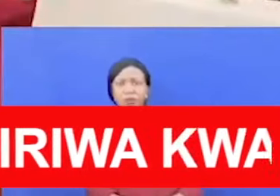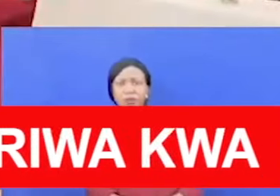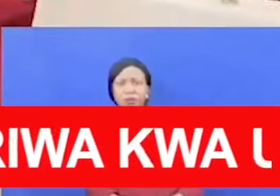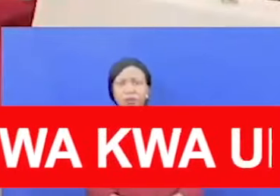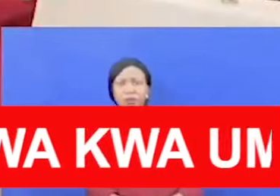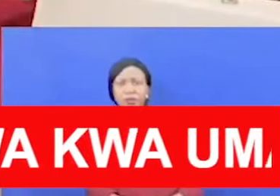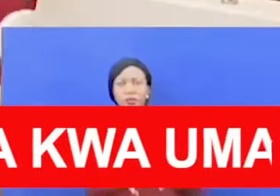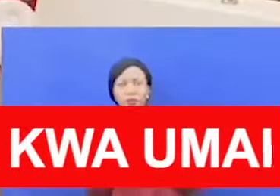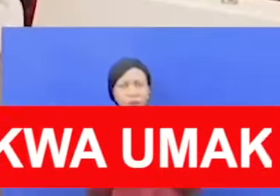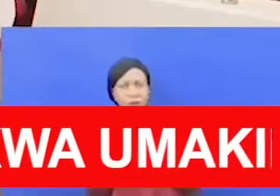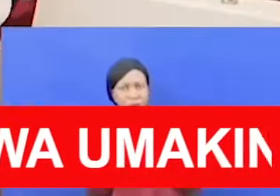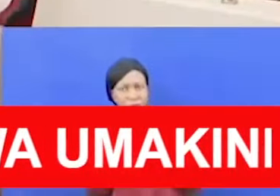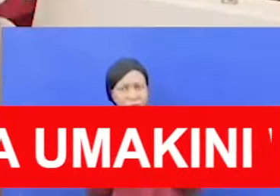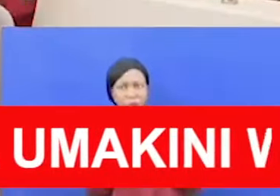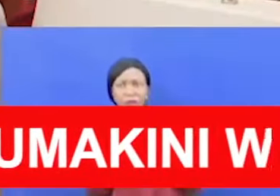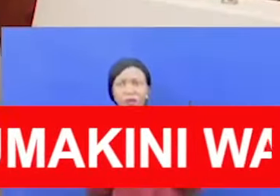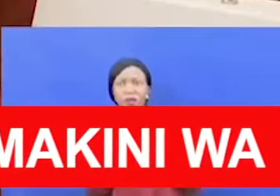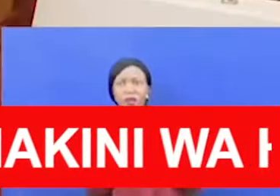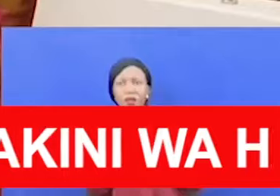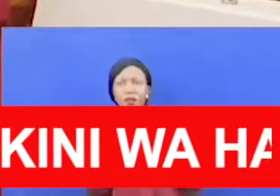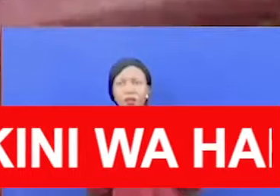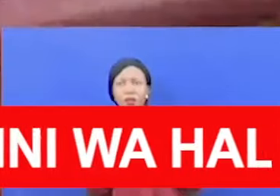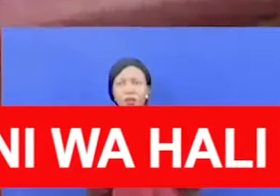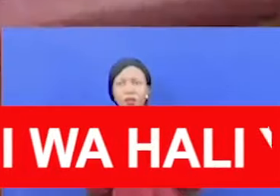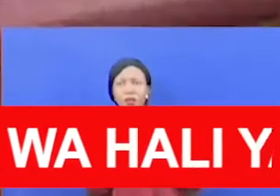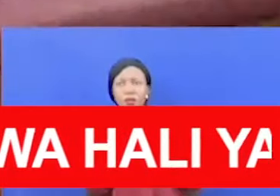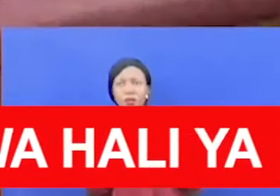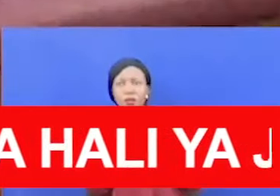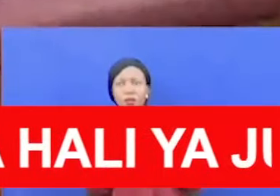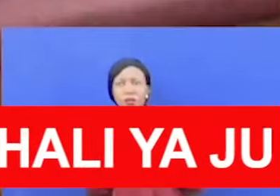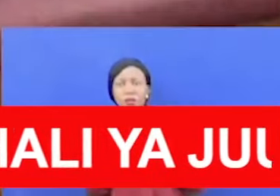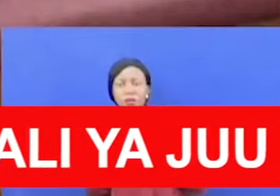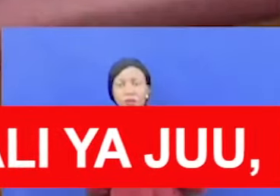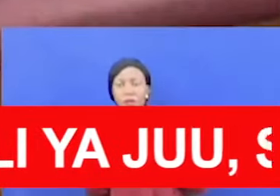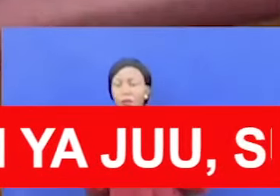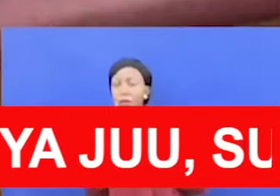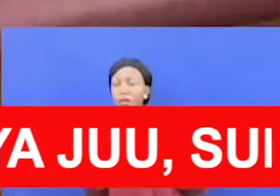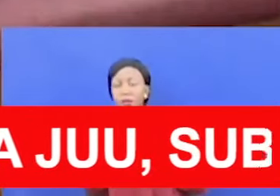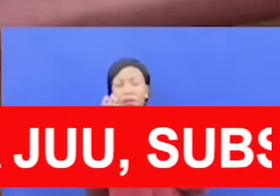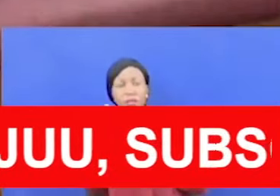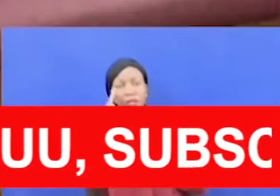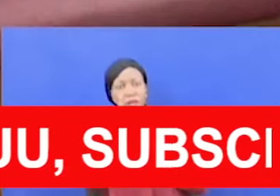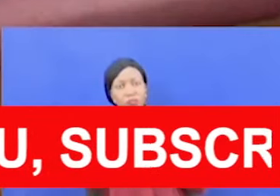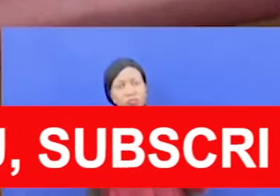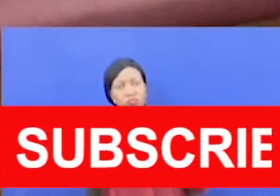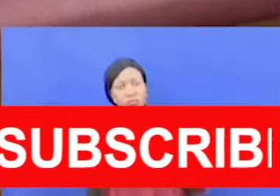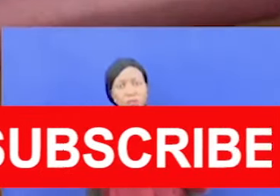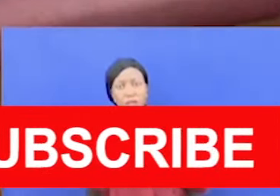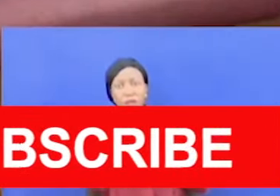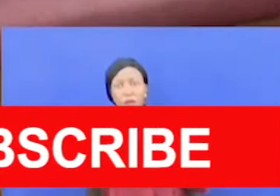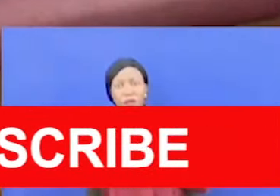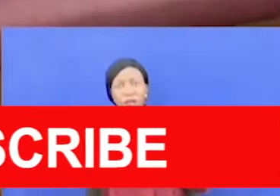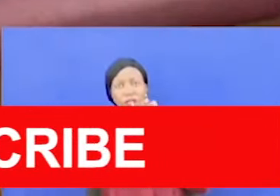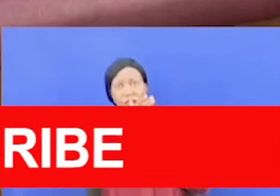Asante. Nadhani kwa hoja ambazo serikali imezitoa na maelezo aliyotoa, nadhani wanalifanyia